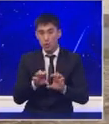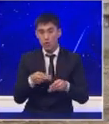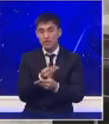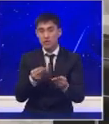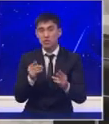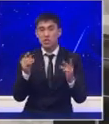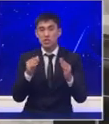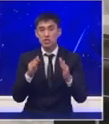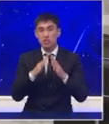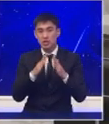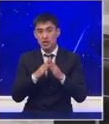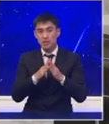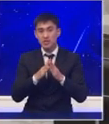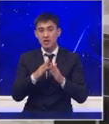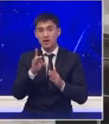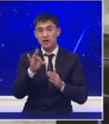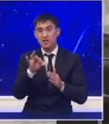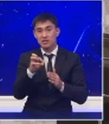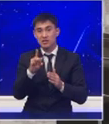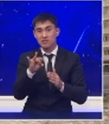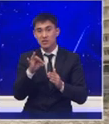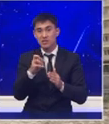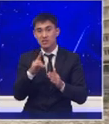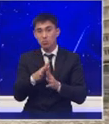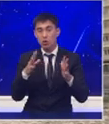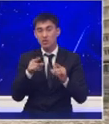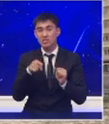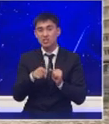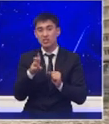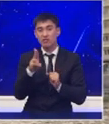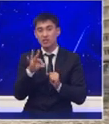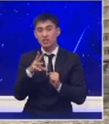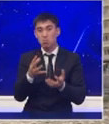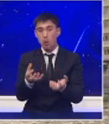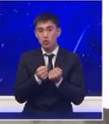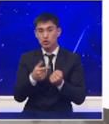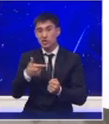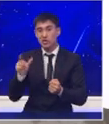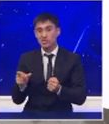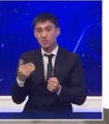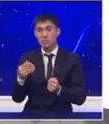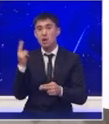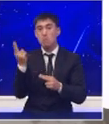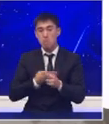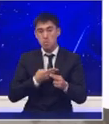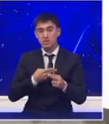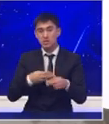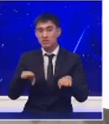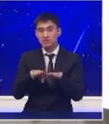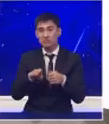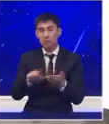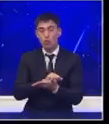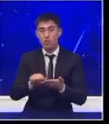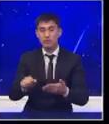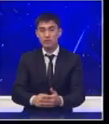жилья. Резонансная инвентаризация позволила выявить более 1000 квартир, полученных гражданами без соответствующих